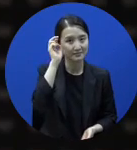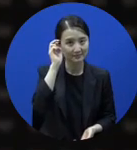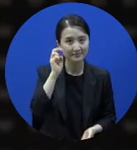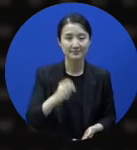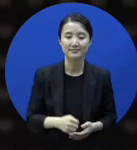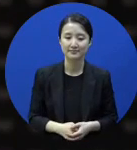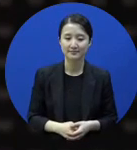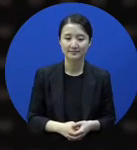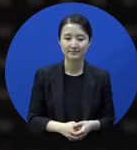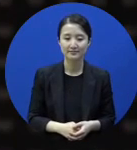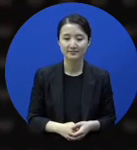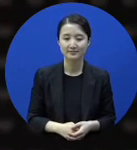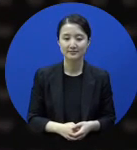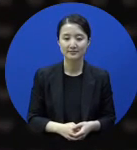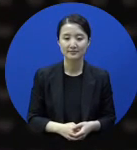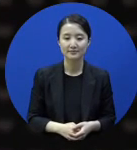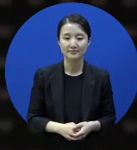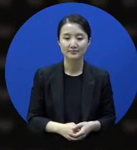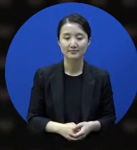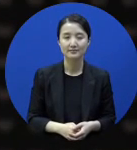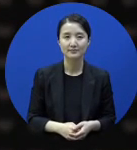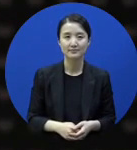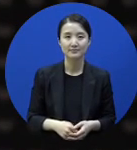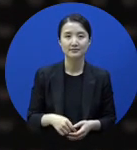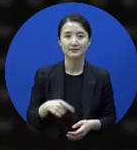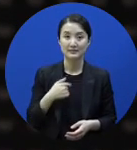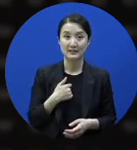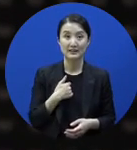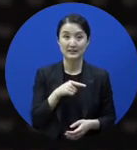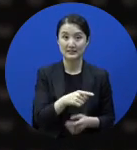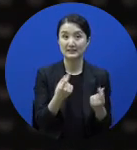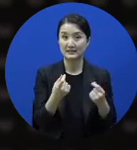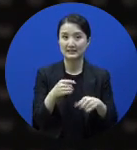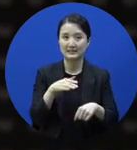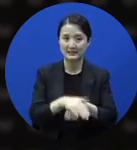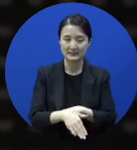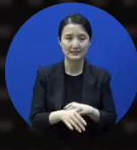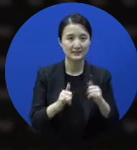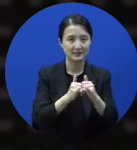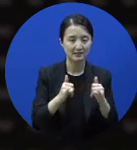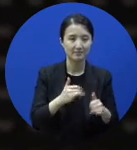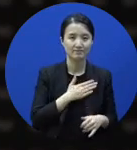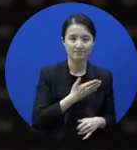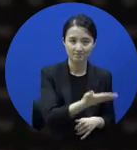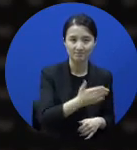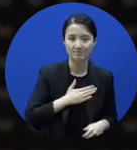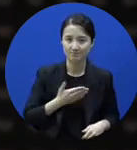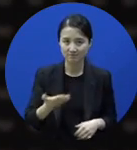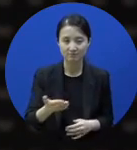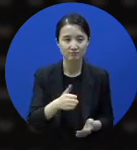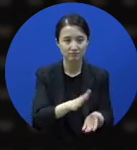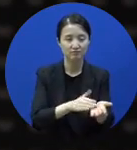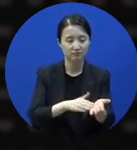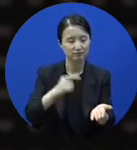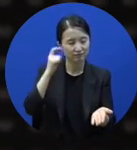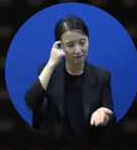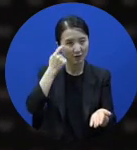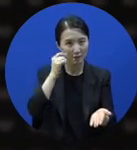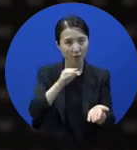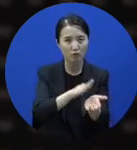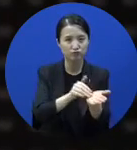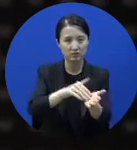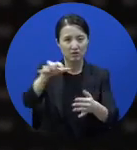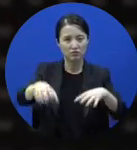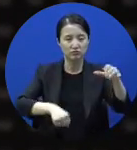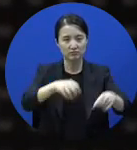걸 이렇게 대입을 해본 거예요. 제 주변에 있는 분들한테 저렇게 대입을 해서 가져오시라고 하고 나서 그분들을 한 분씩 분석을 좀 해보니까 생각 외로